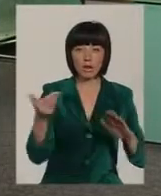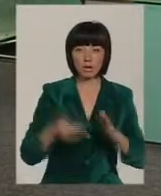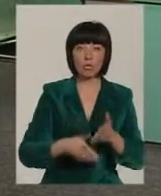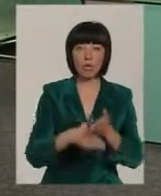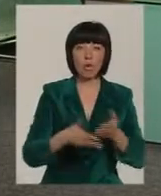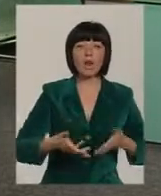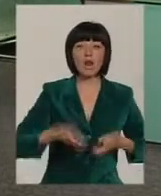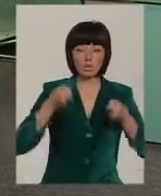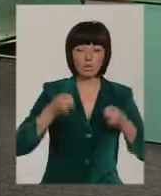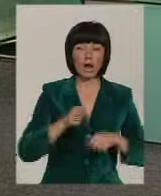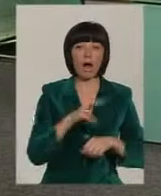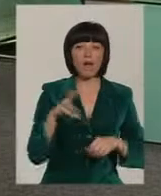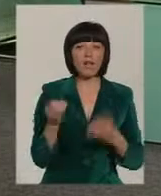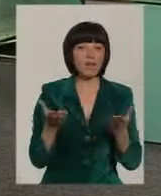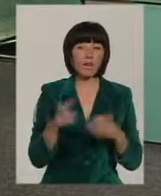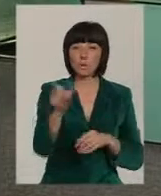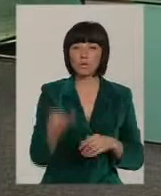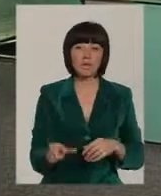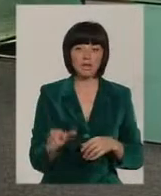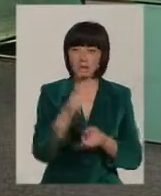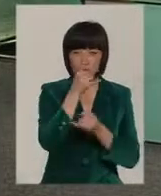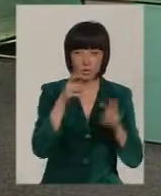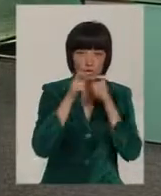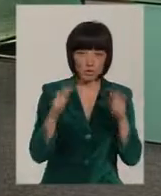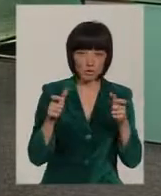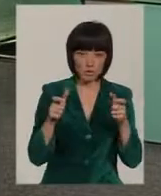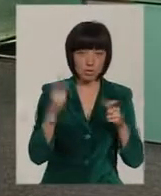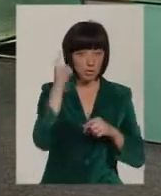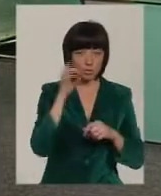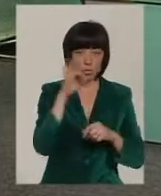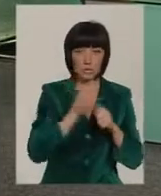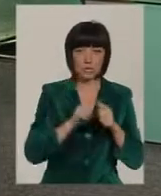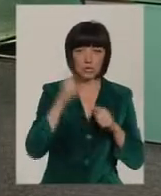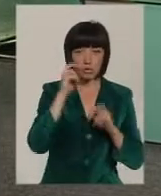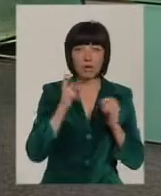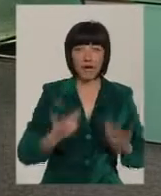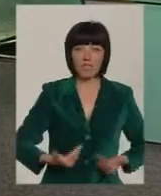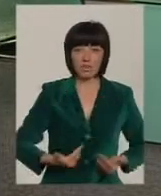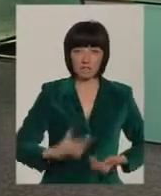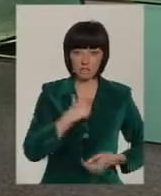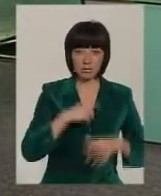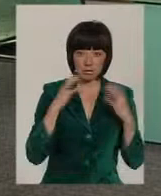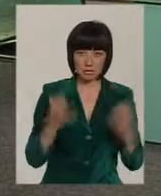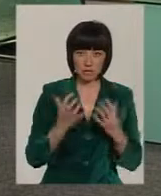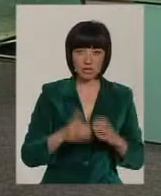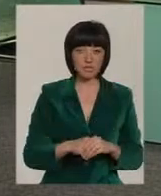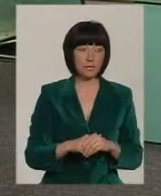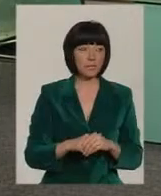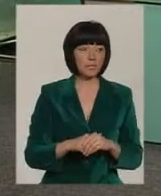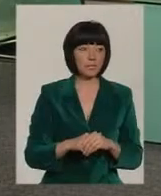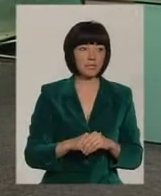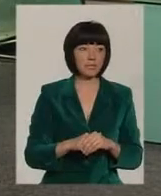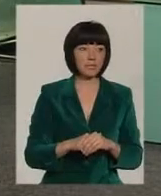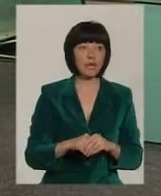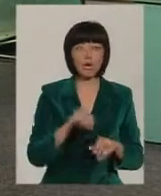рятуйте. Але, як свідчить практика, людина не думає про це, вона думає, як вижити. Інстинкт самозбереження. Людина,